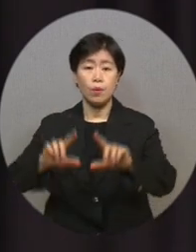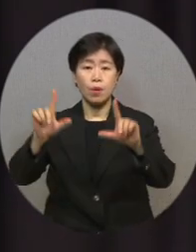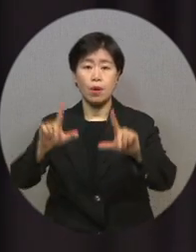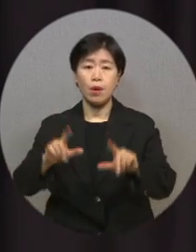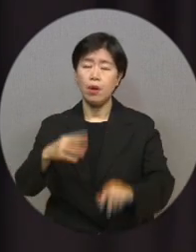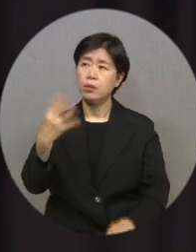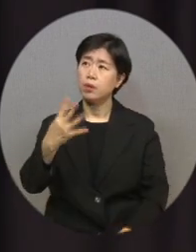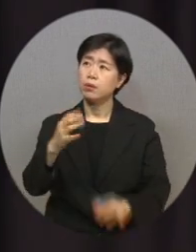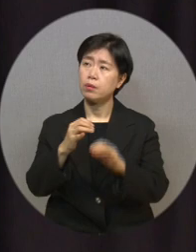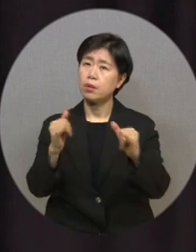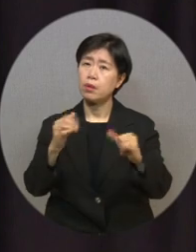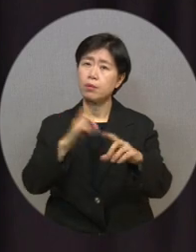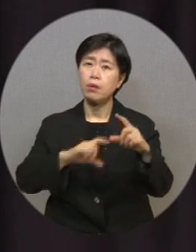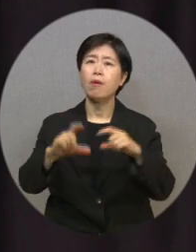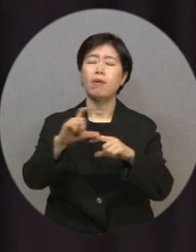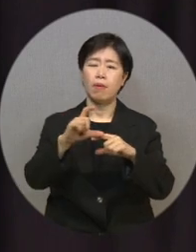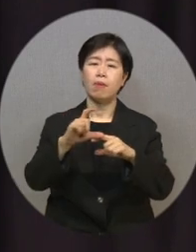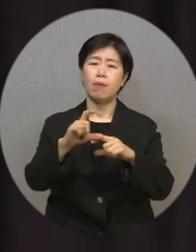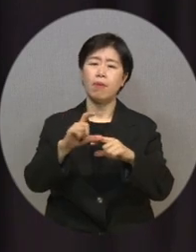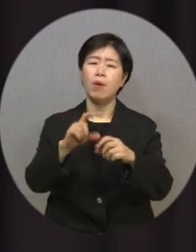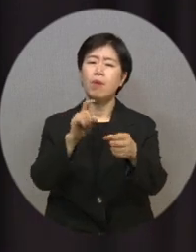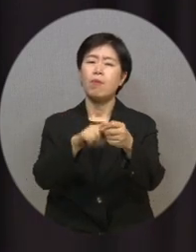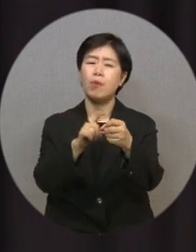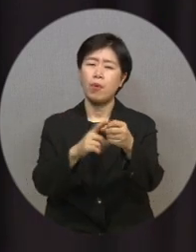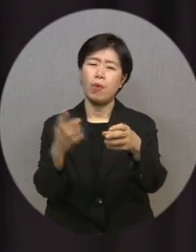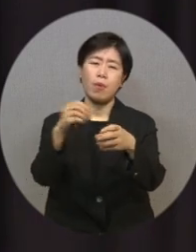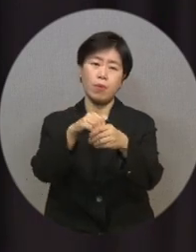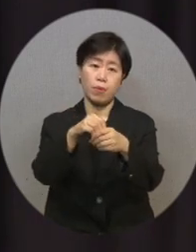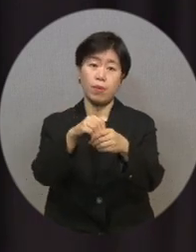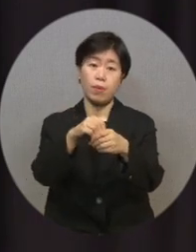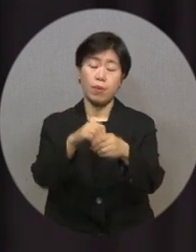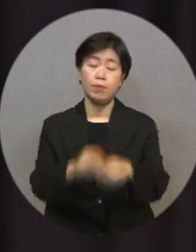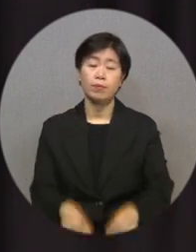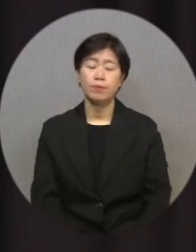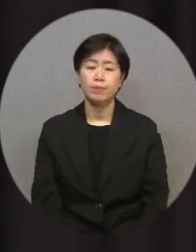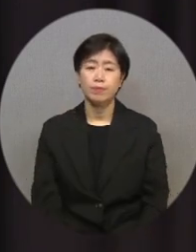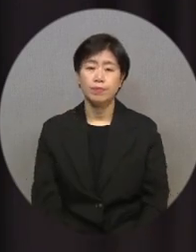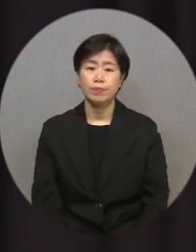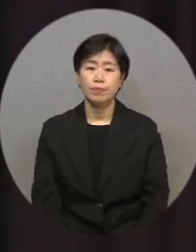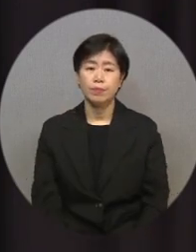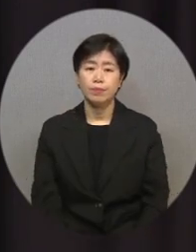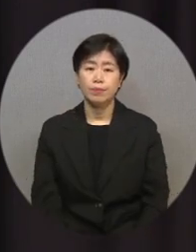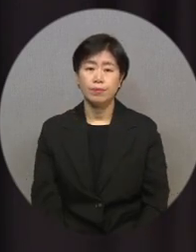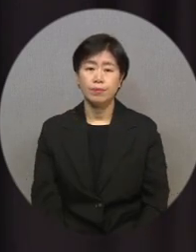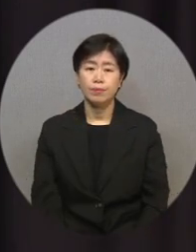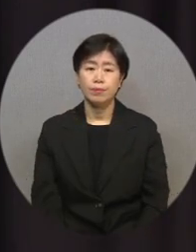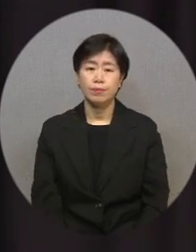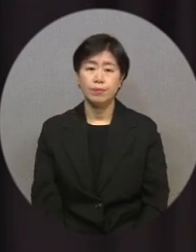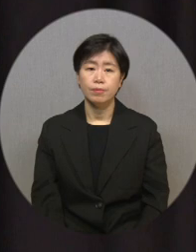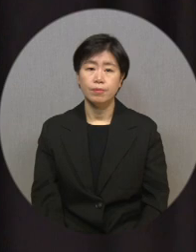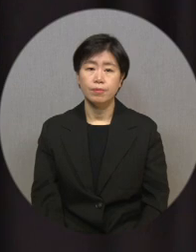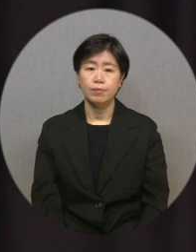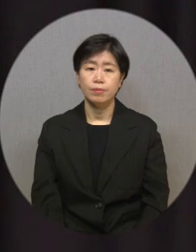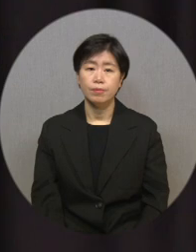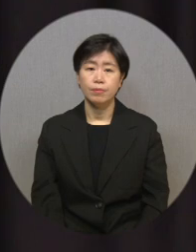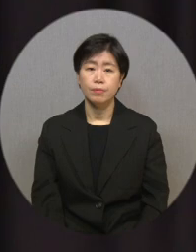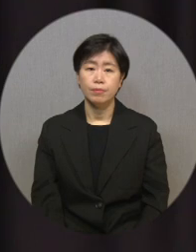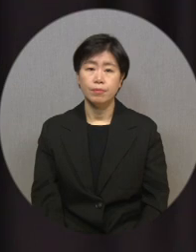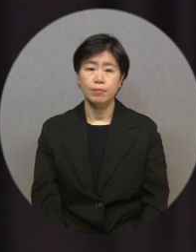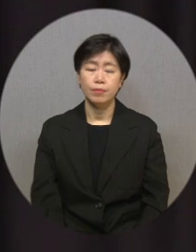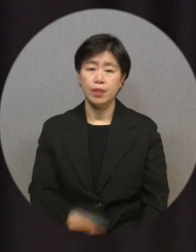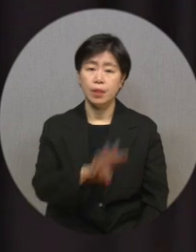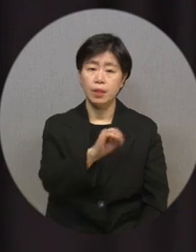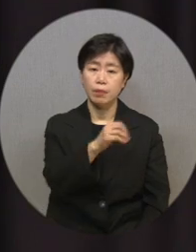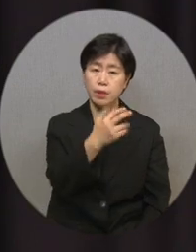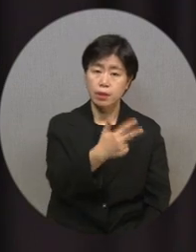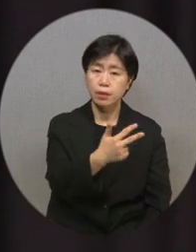증가한 5만 천명을 목표로가 지금 올해 이제 사업을 추진하고 있습니다 어 그 4만